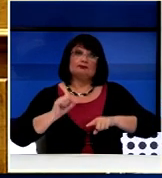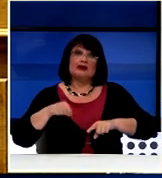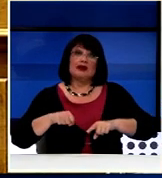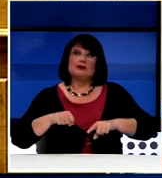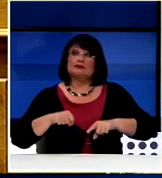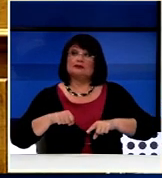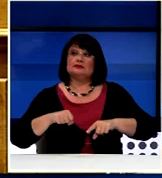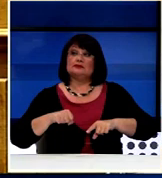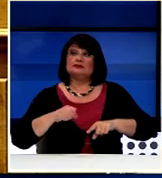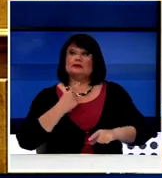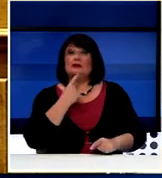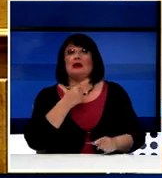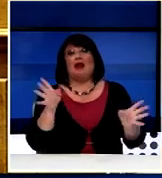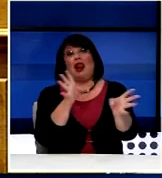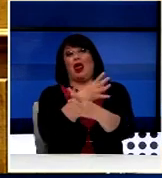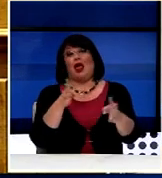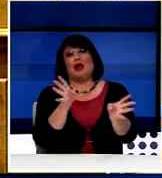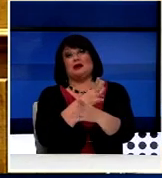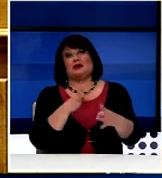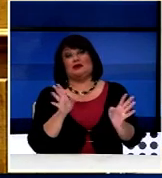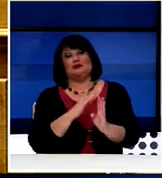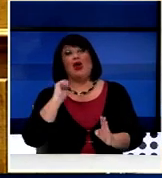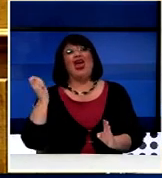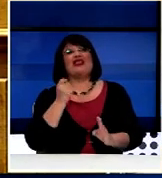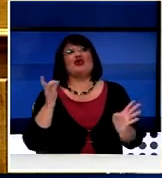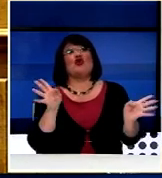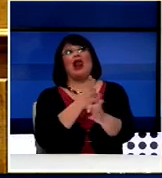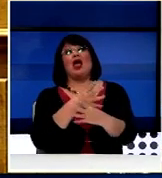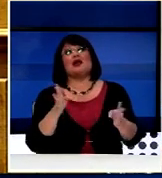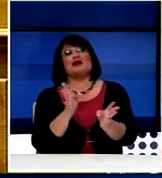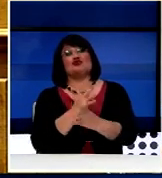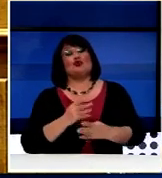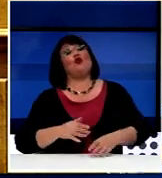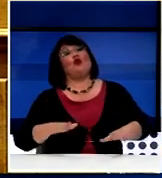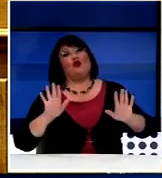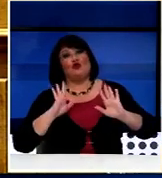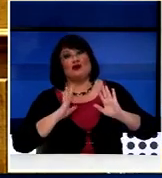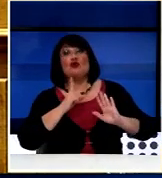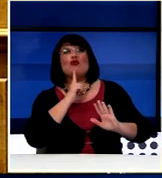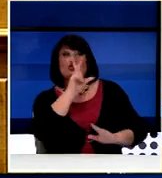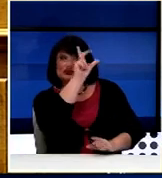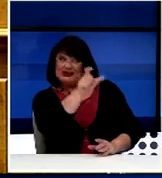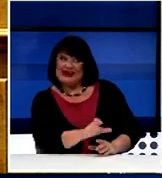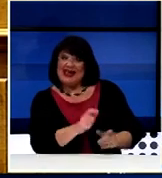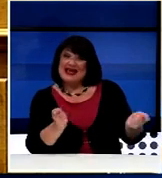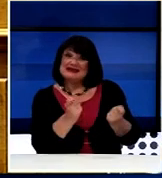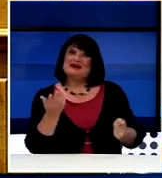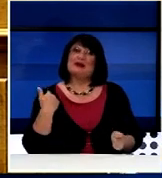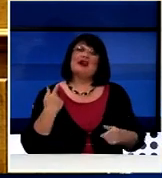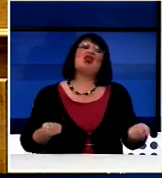Δεν πλειοδοτούμε όμως σε λαϊκισμό, σε έθνο λαϊκισμό, όπως κάνατε εσείς,